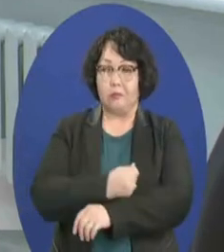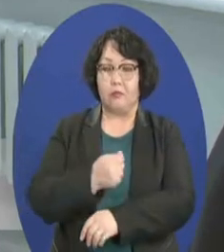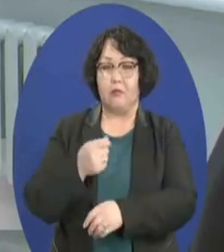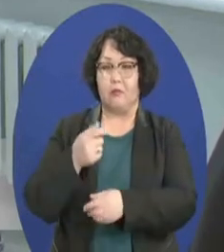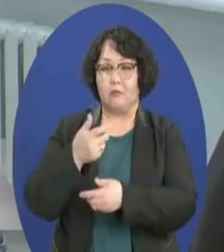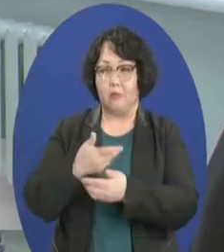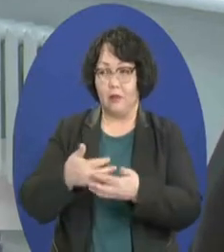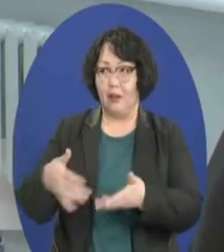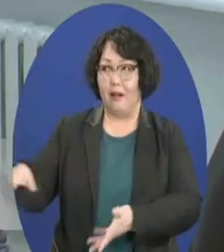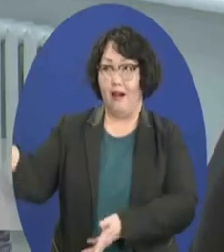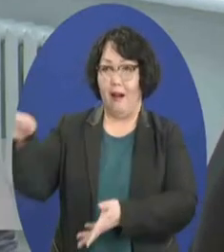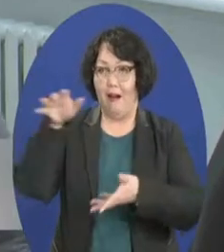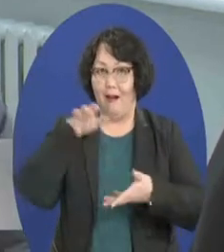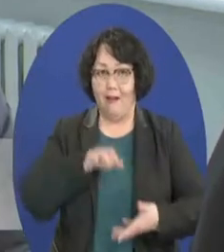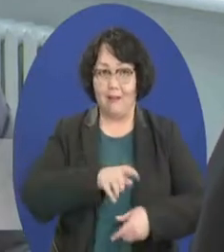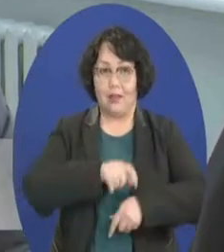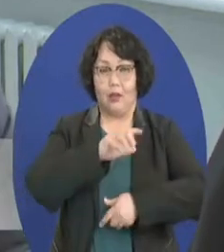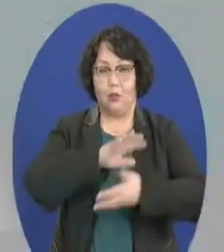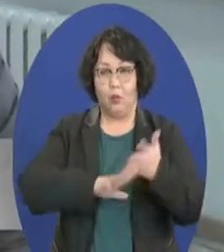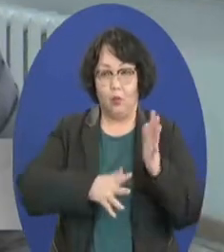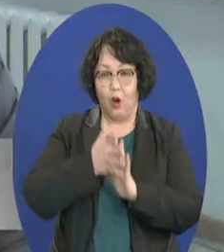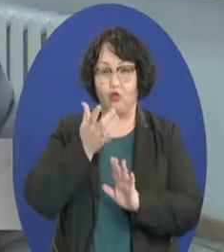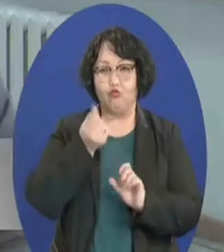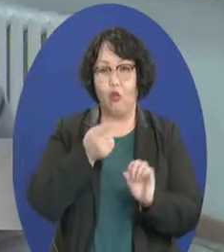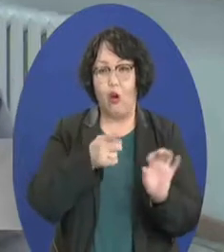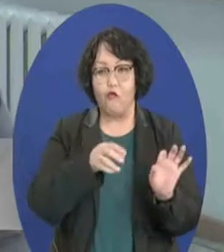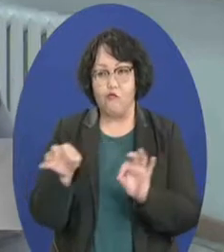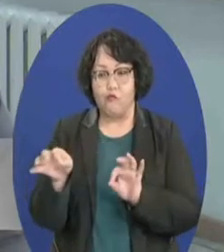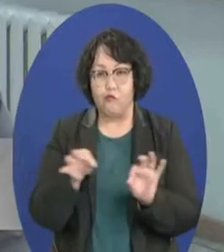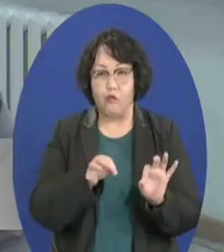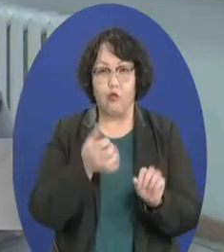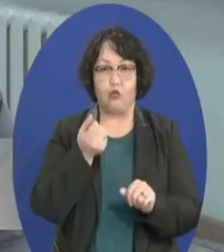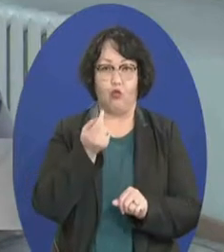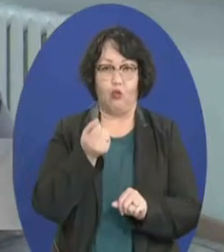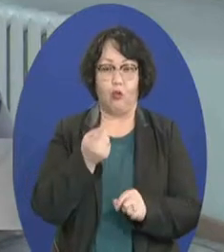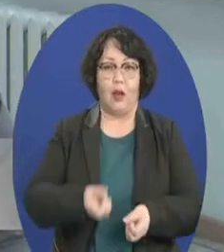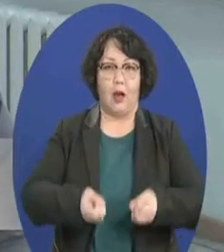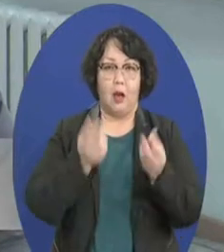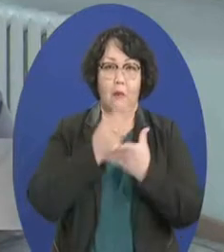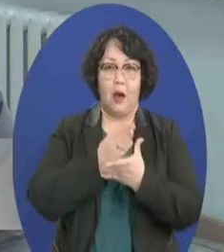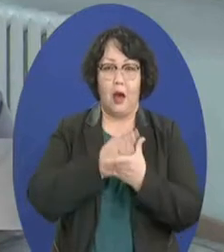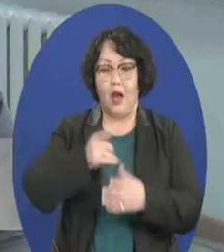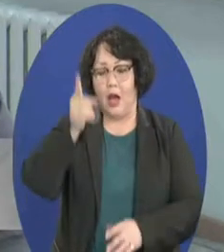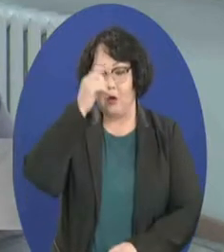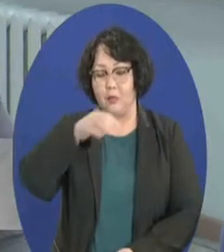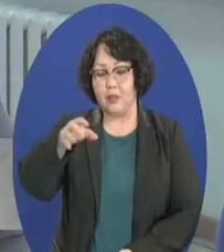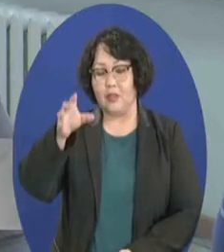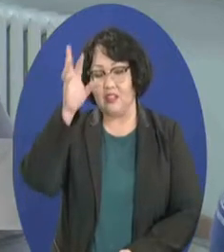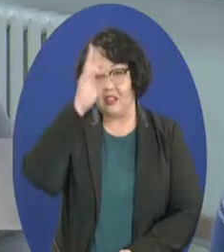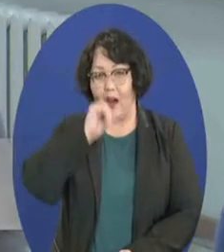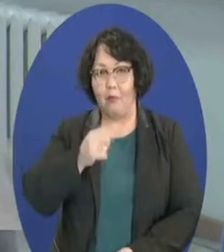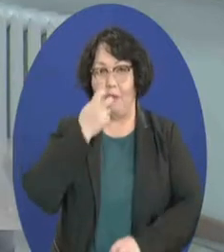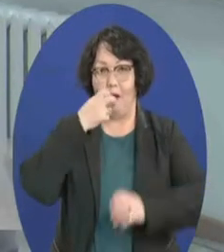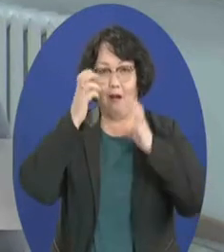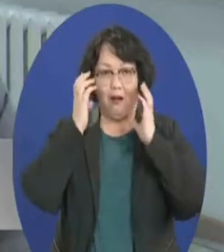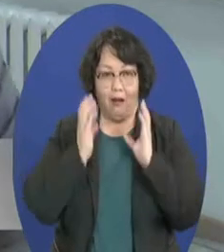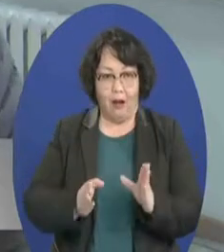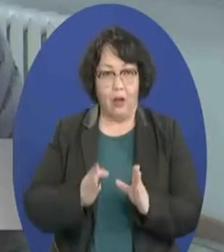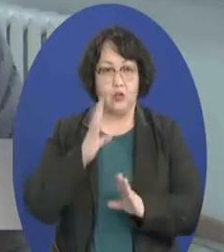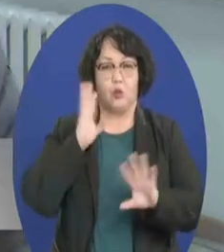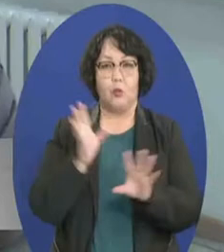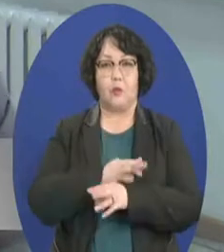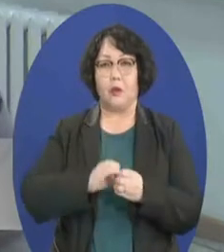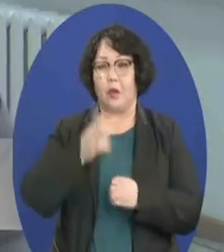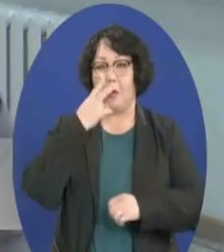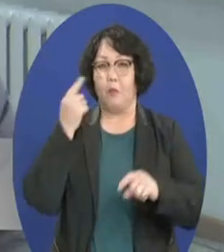хувьд бас нааш цааш болох нэг юм асуудлууд бол байна. За манай эрүүл мэндийн одоо яамны барьж байгаа одоо тактикийг бол би бас буруу гэж бодохгүй байна.